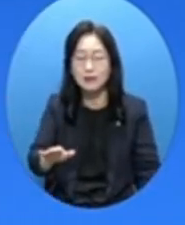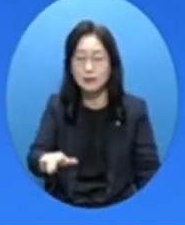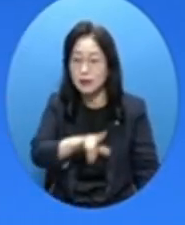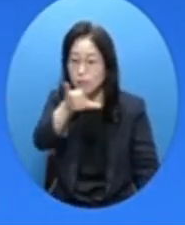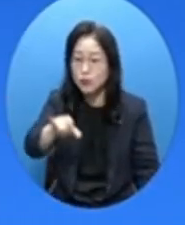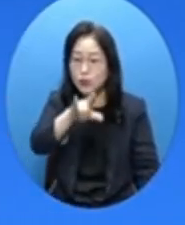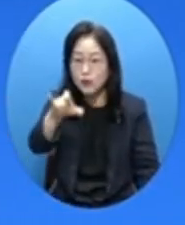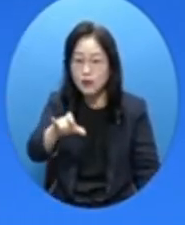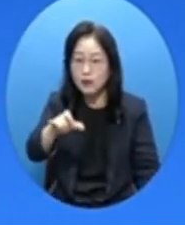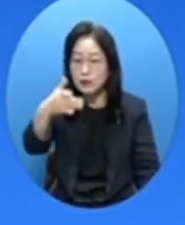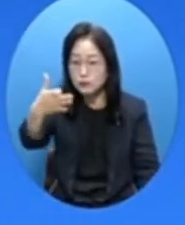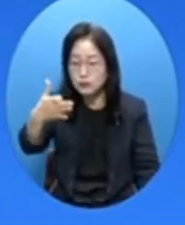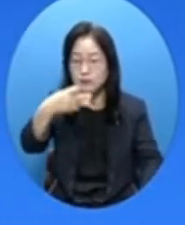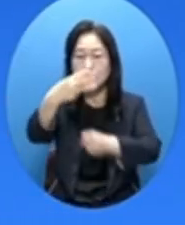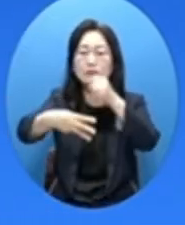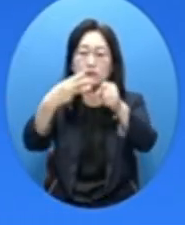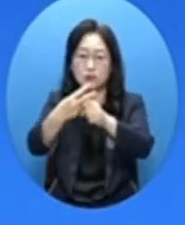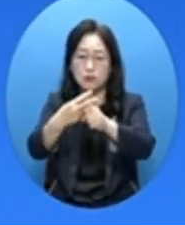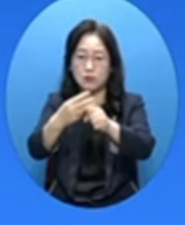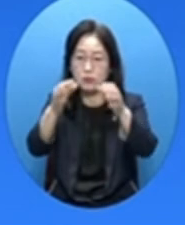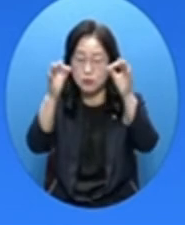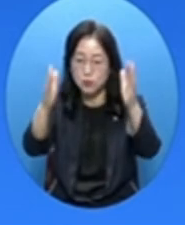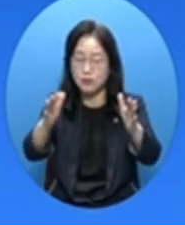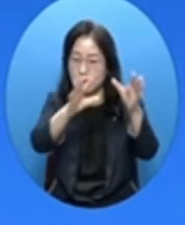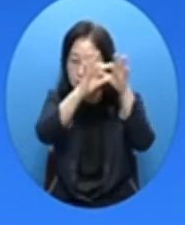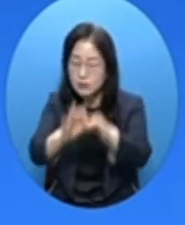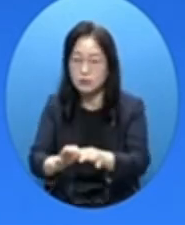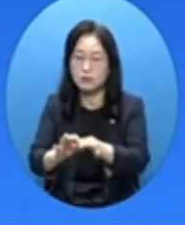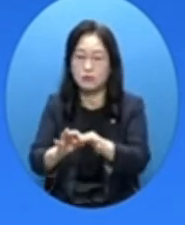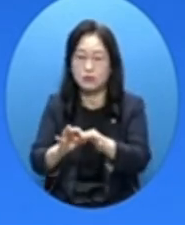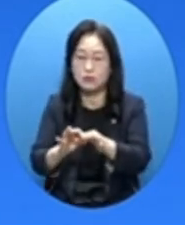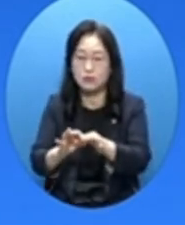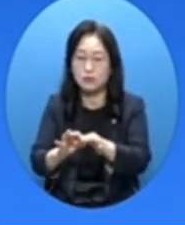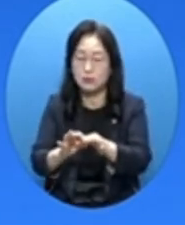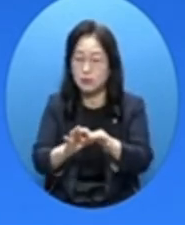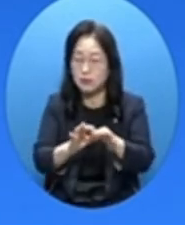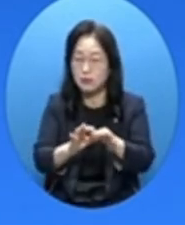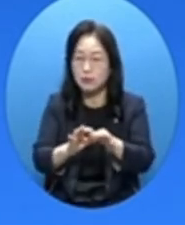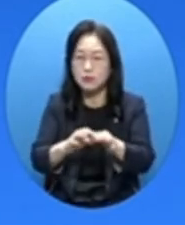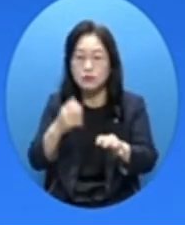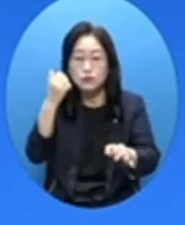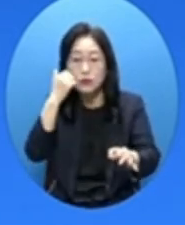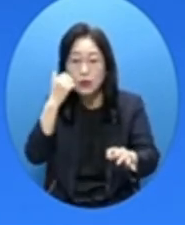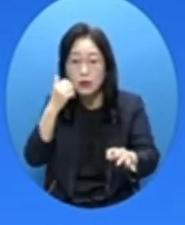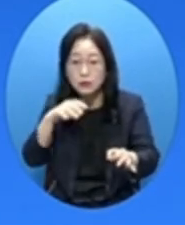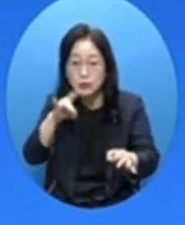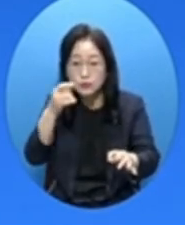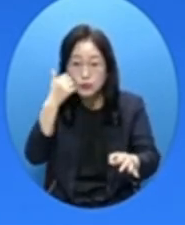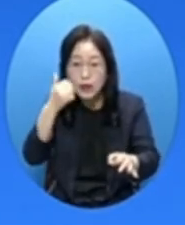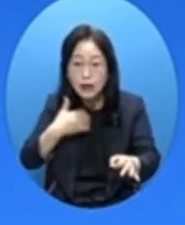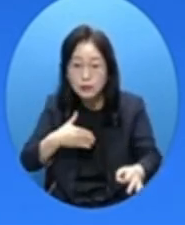코로나19가 3년씩 지금도 끝내자고 계속해서 어떻게 알았겠습니까